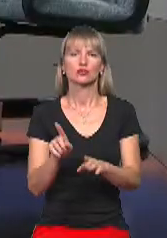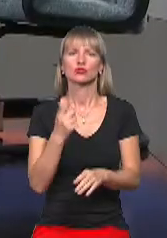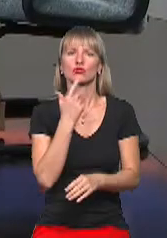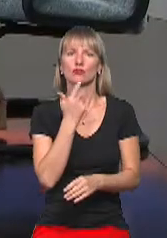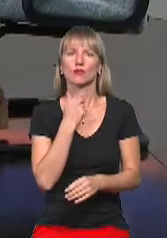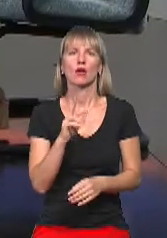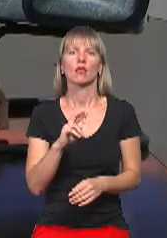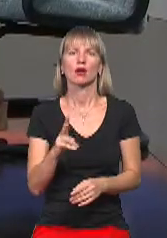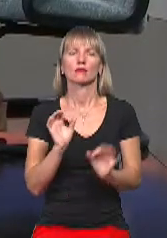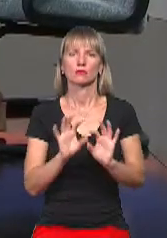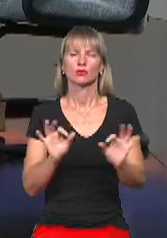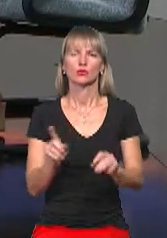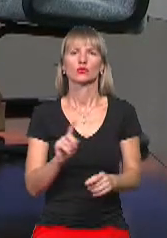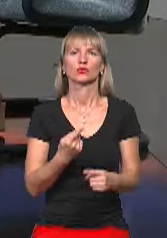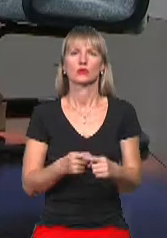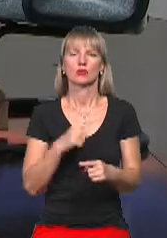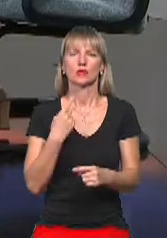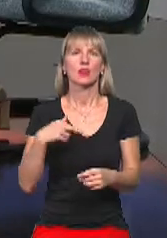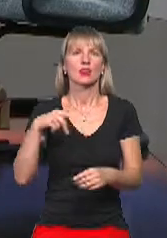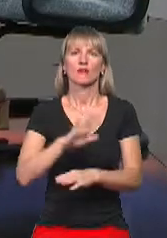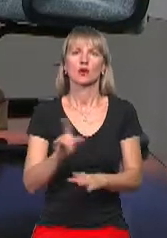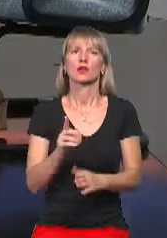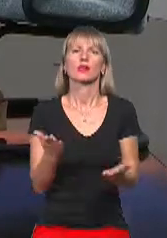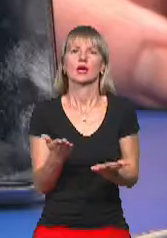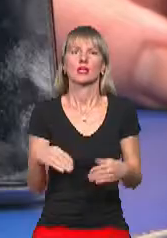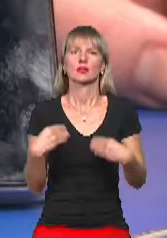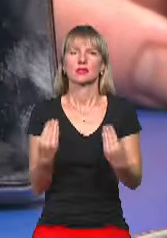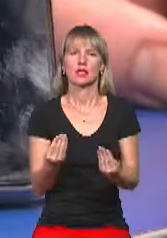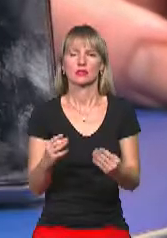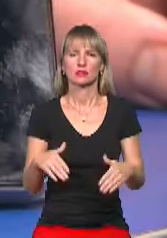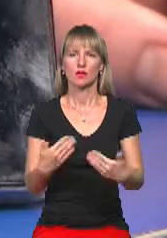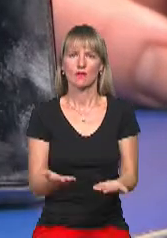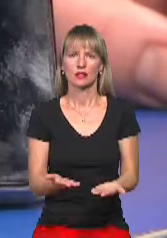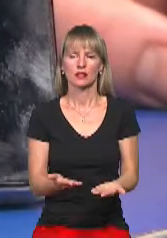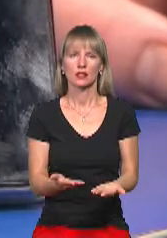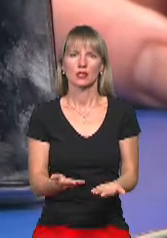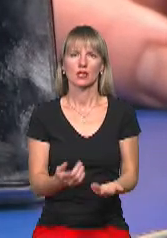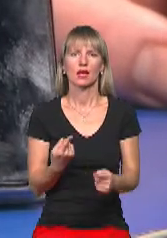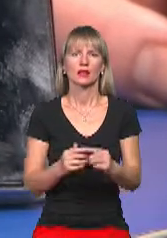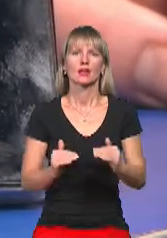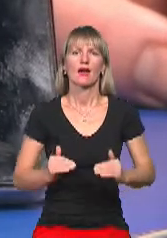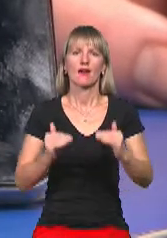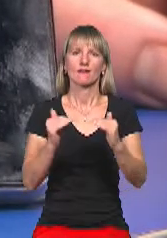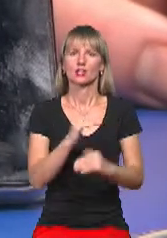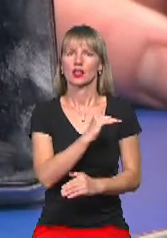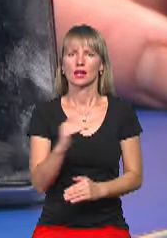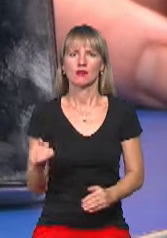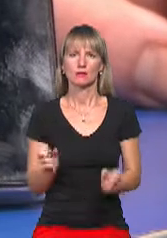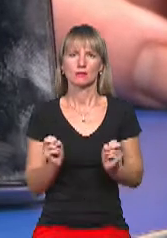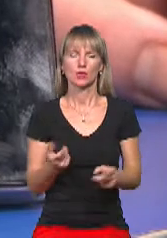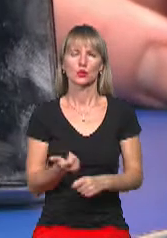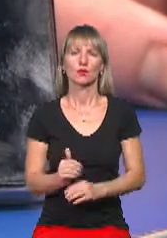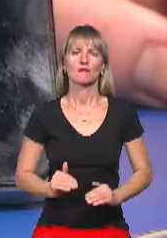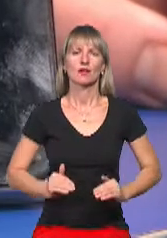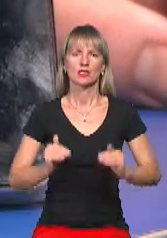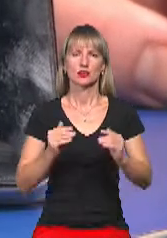От як він пояснюється червоний? Що він каже? Не виходити, які там він дає поради? Червоний колір – це найвищий рівень небезпеки, дуже